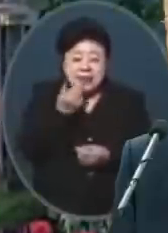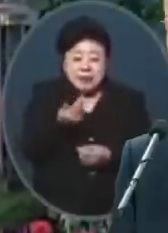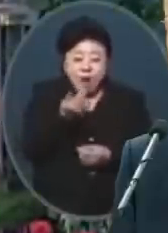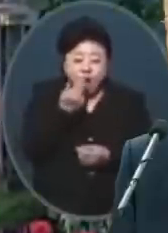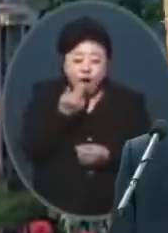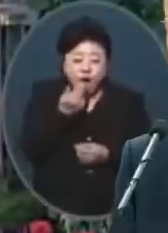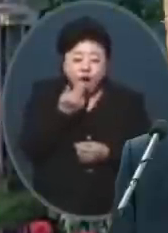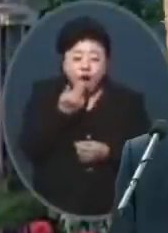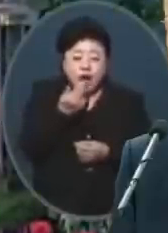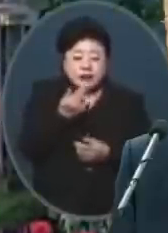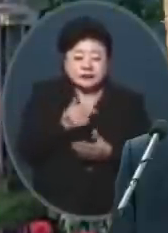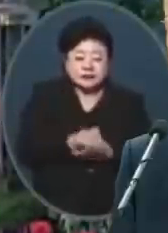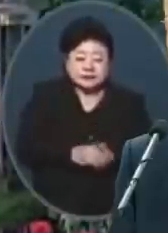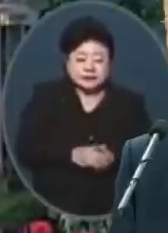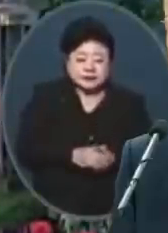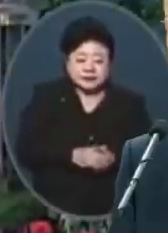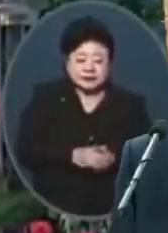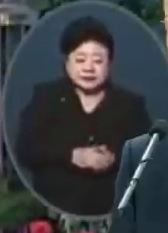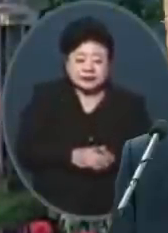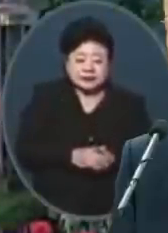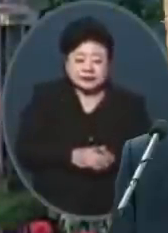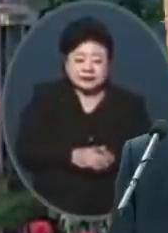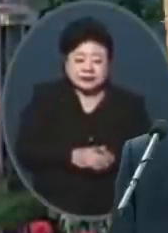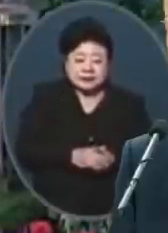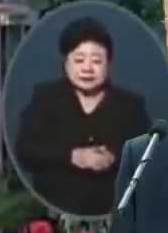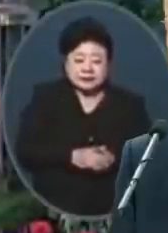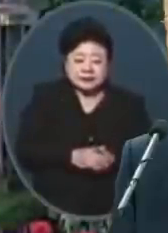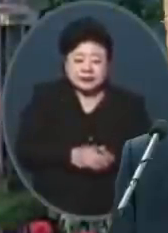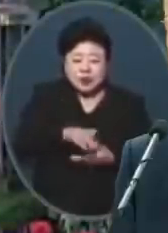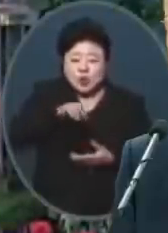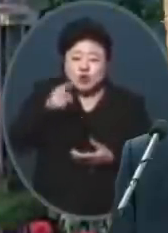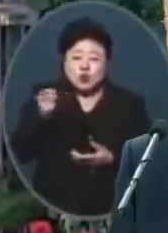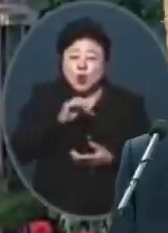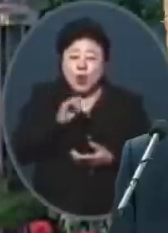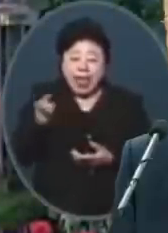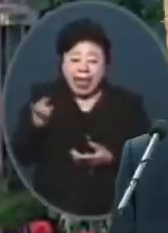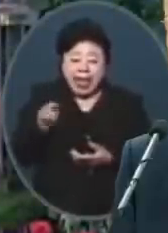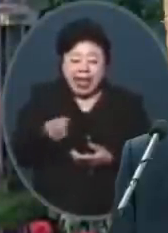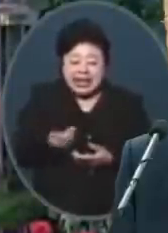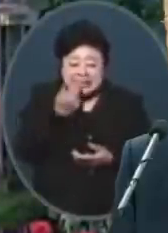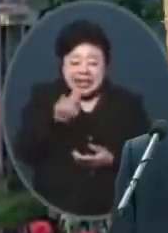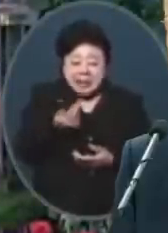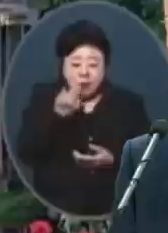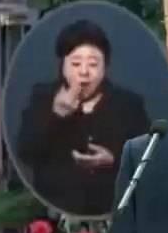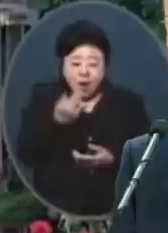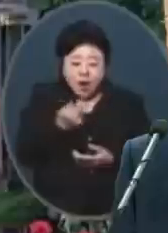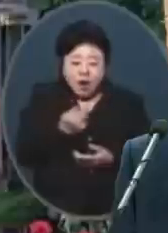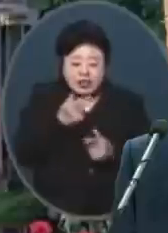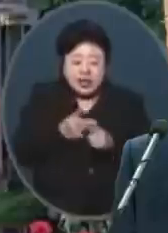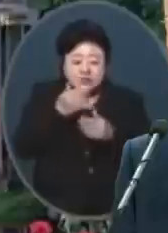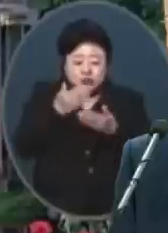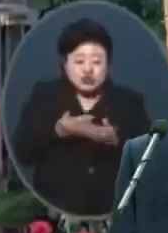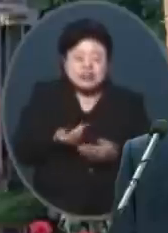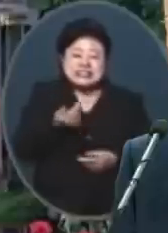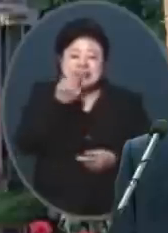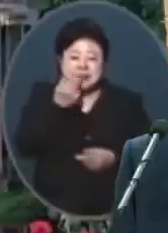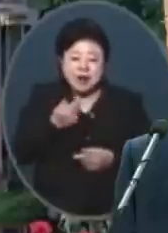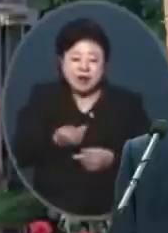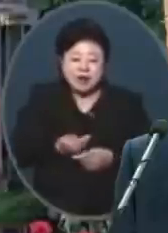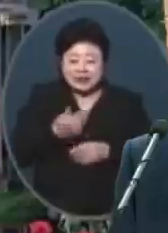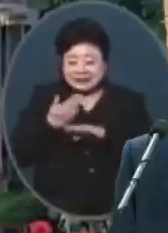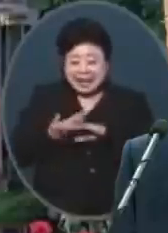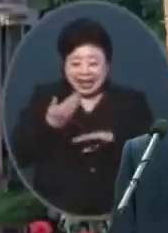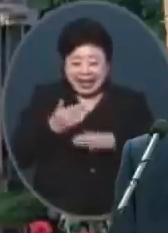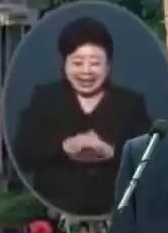생명을 괴로워할 때는 저의 생명을 기록하고